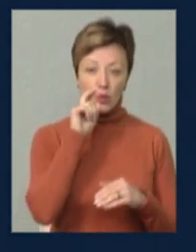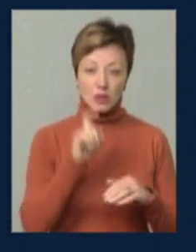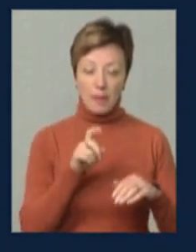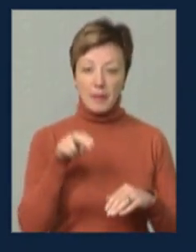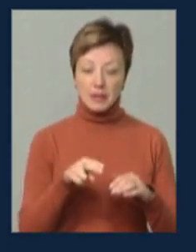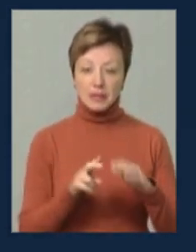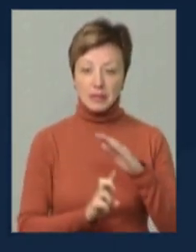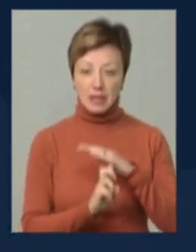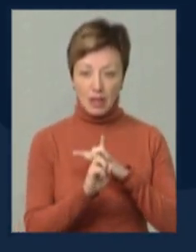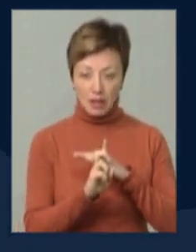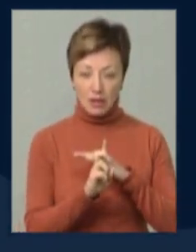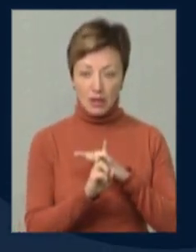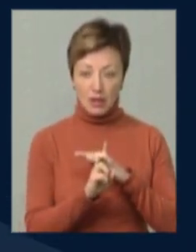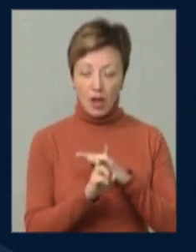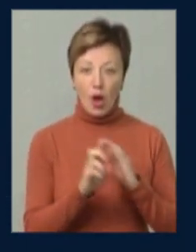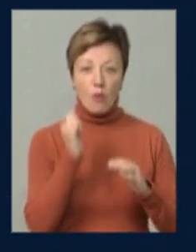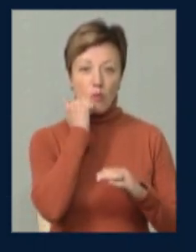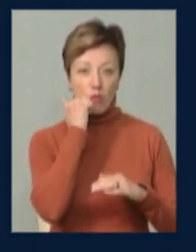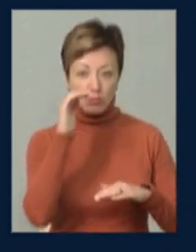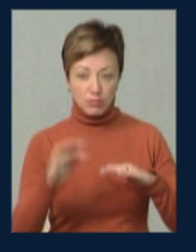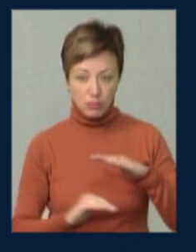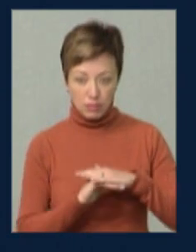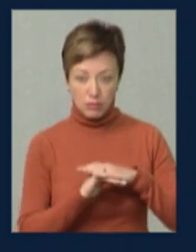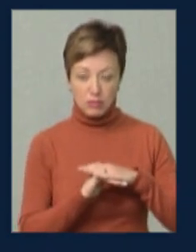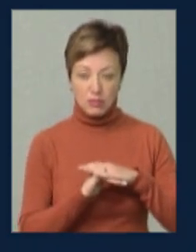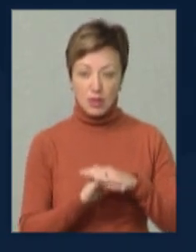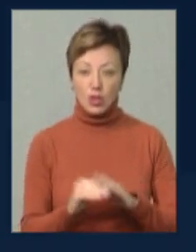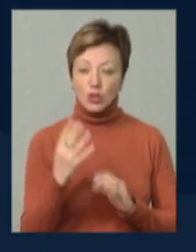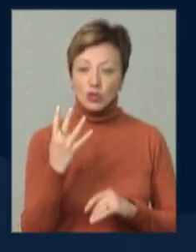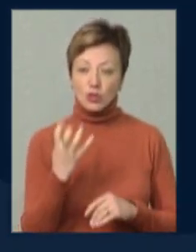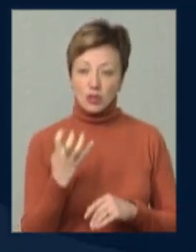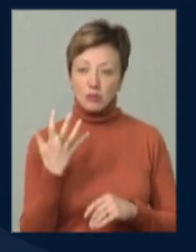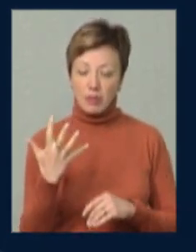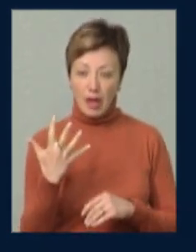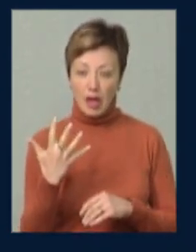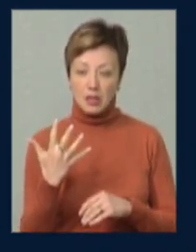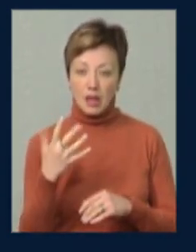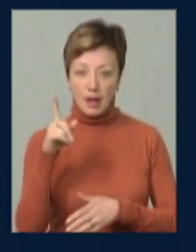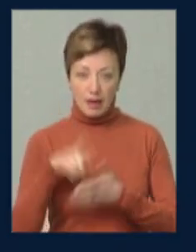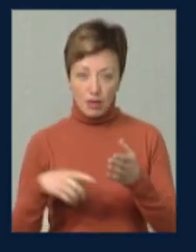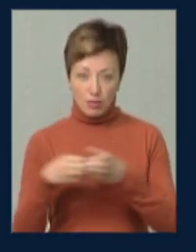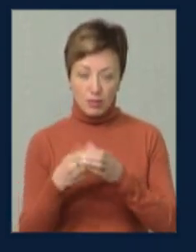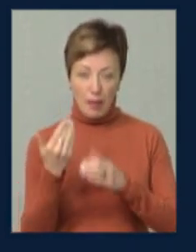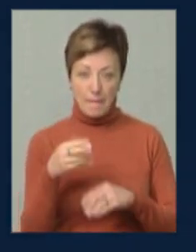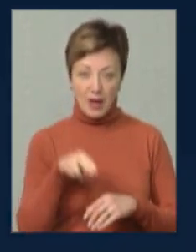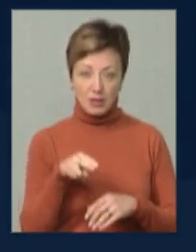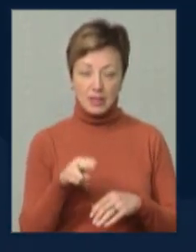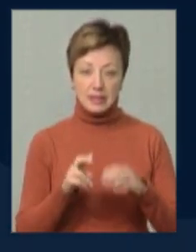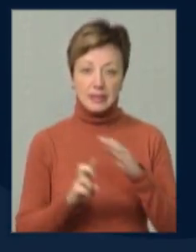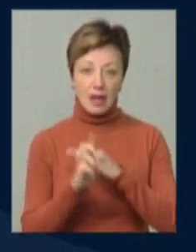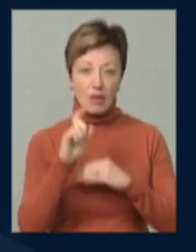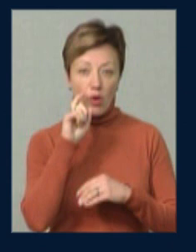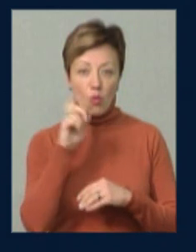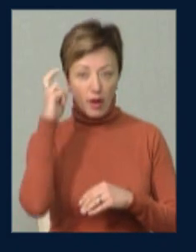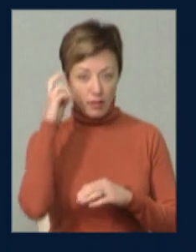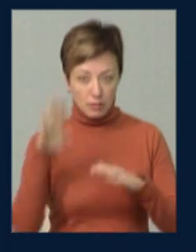Української православної церкви в єдності з Російською православною церквою, 405 релігійних організацій до Православної церкви України.